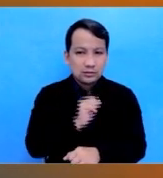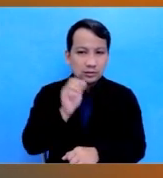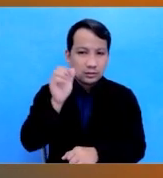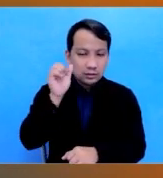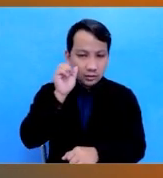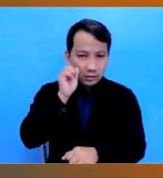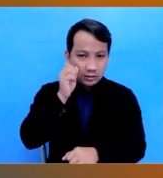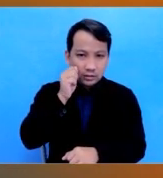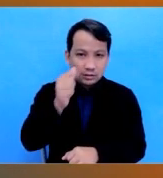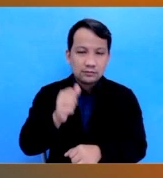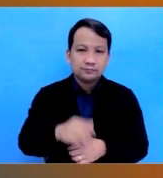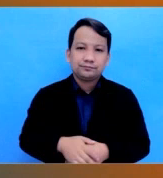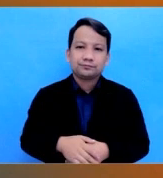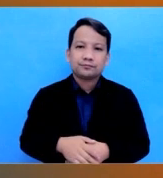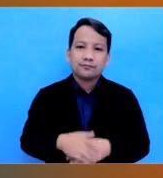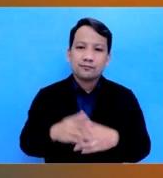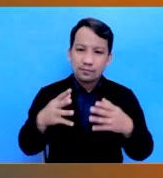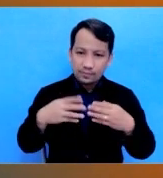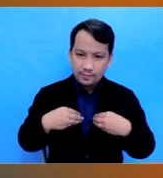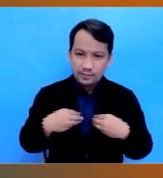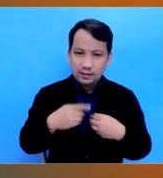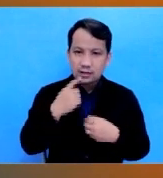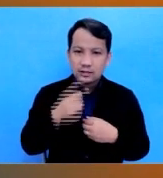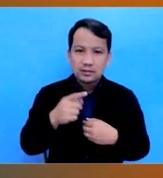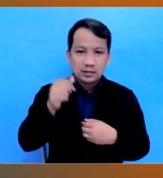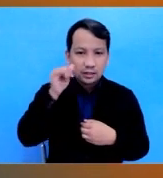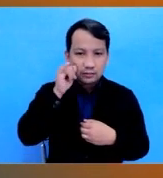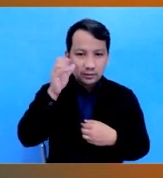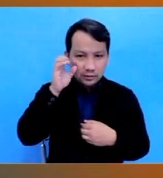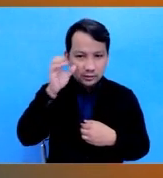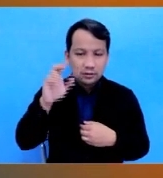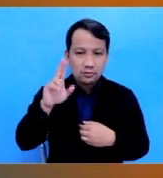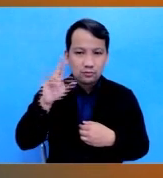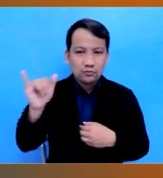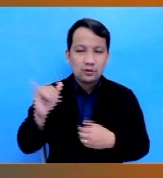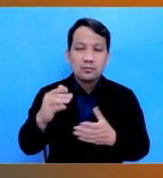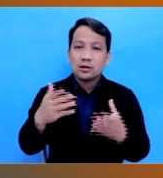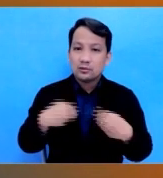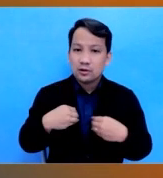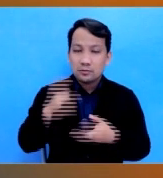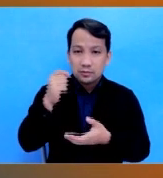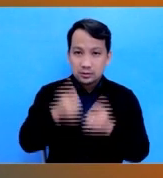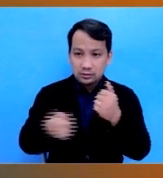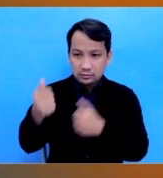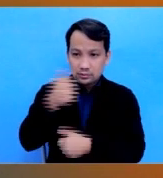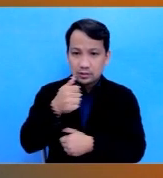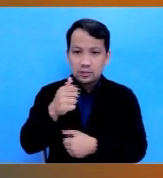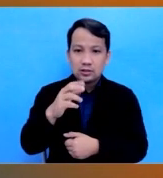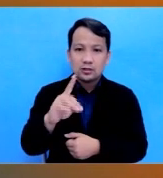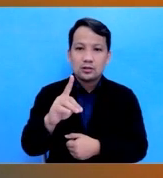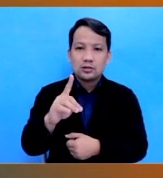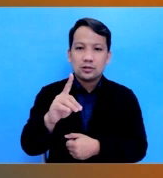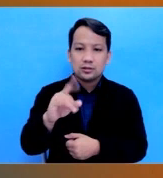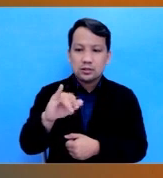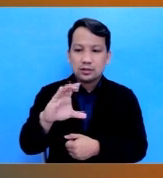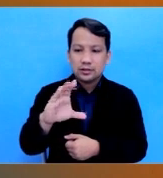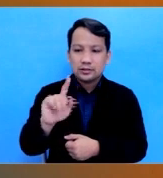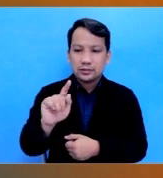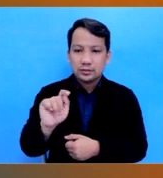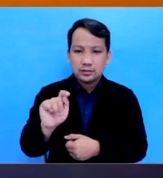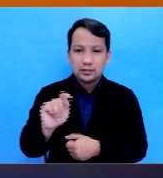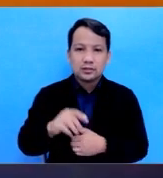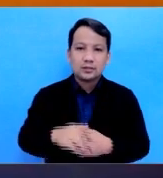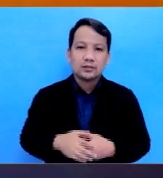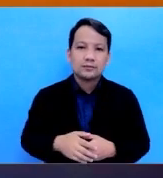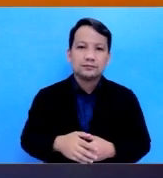Angara. Malugod naman tinanggap ni Ivan John Enrile Uy ang alok na maging Secretary ng Department of Information and Communications o